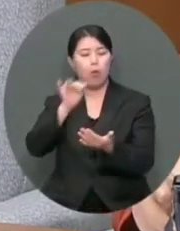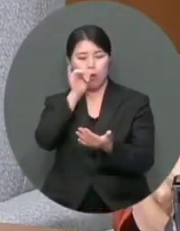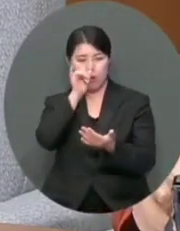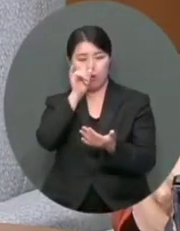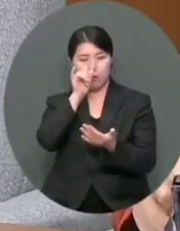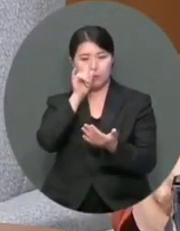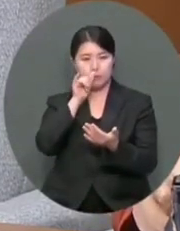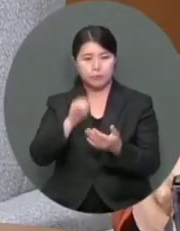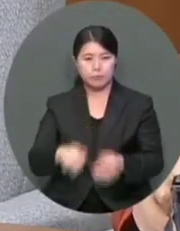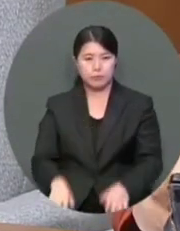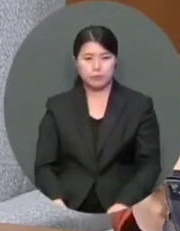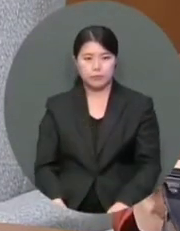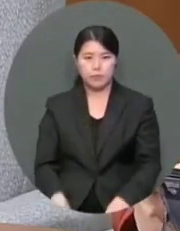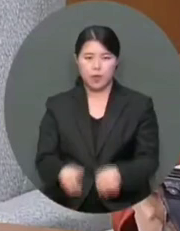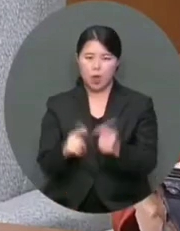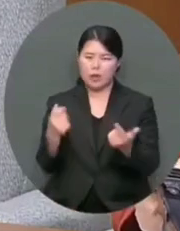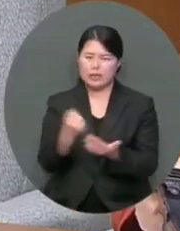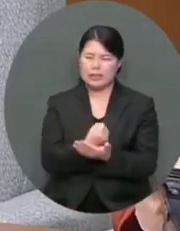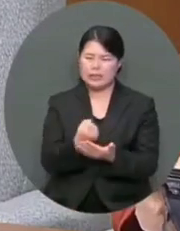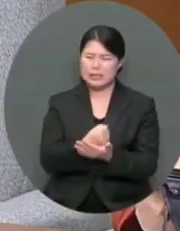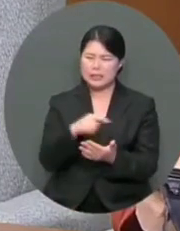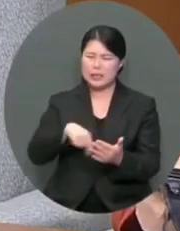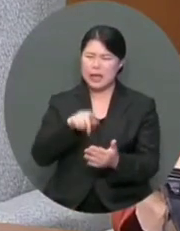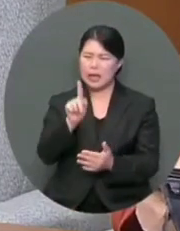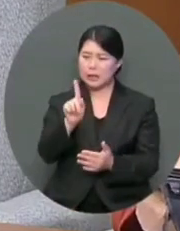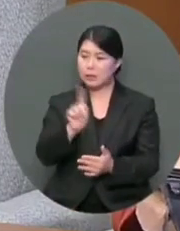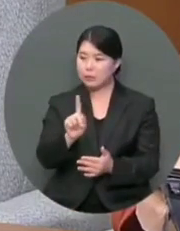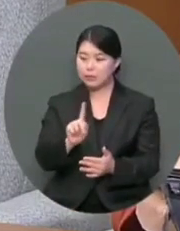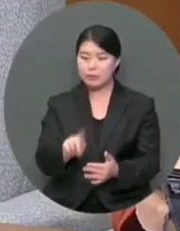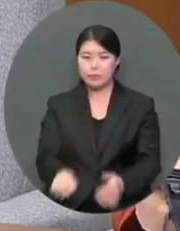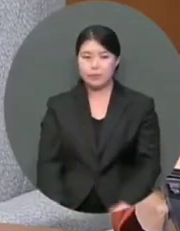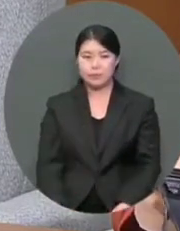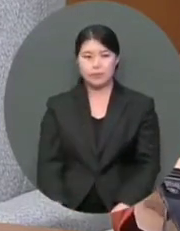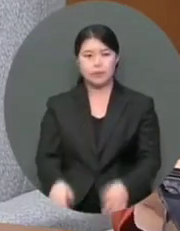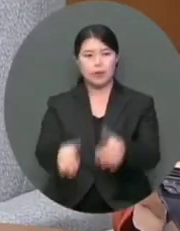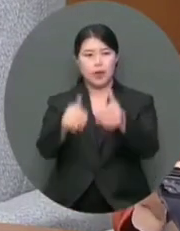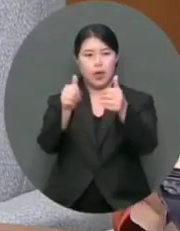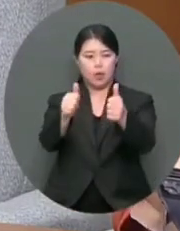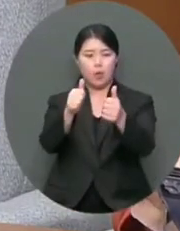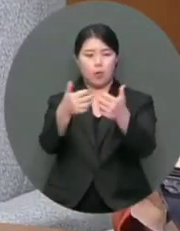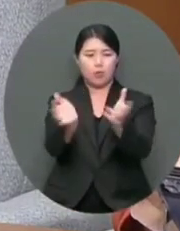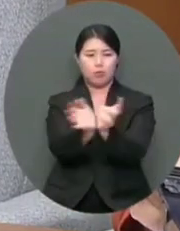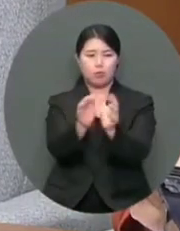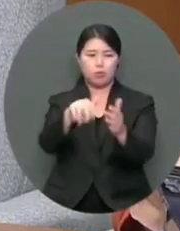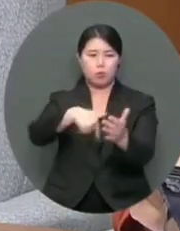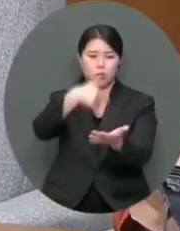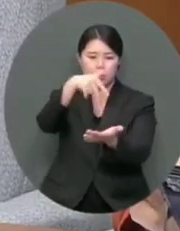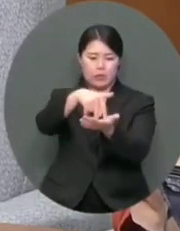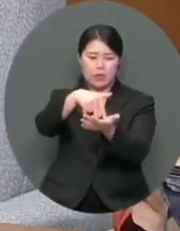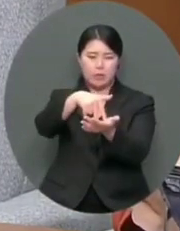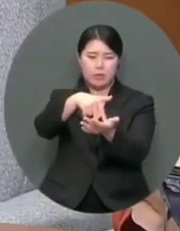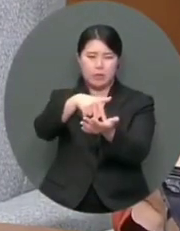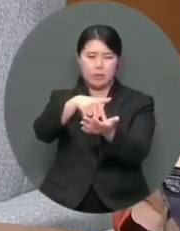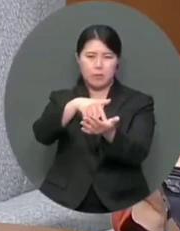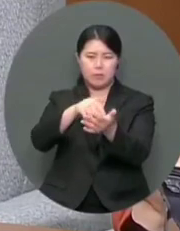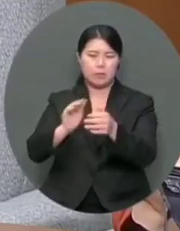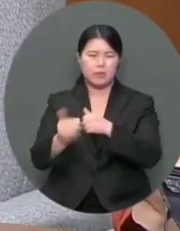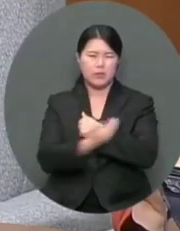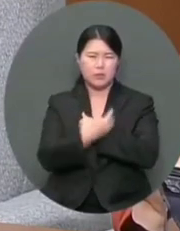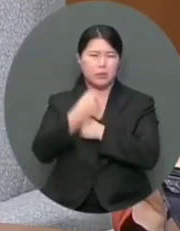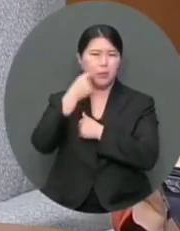가지 좀 아쉬운 점 중에 하나가 저는 사법부의 독립을 사실 지키지 못한 것이라고 생각을